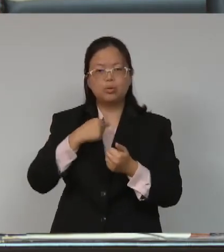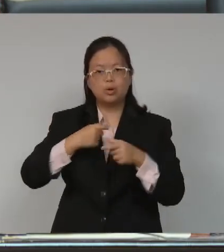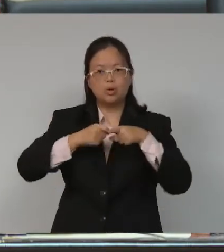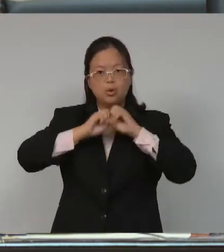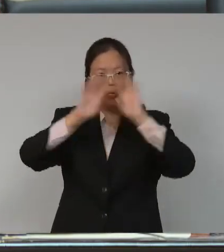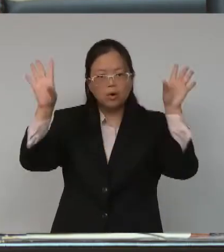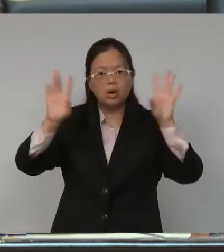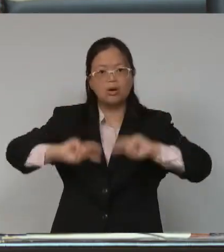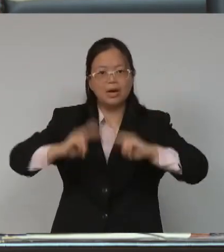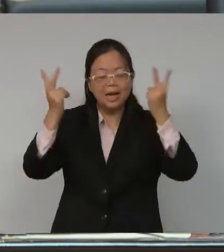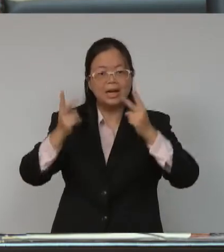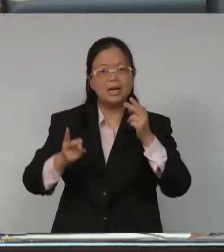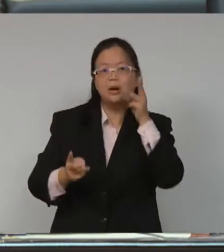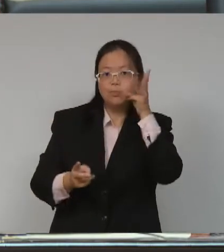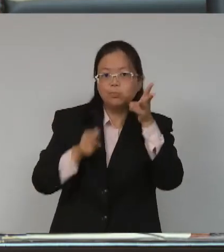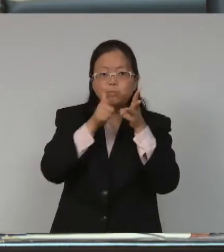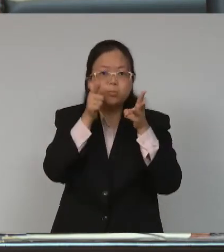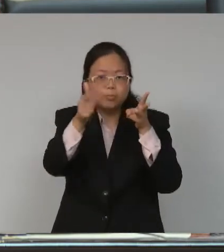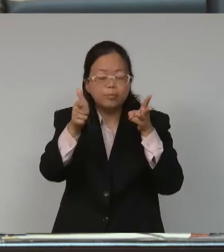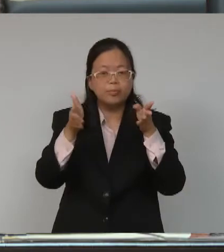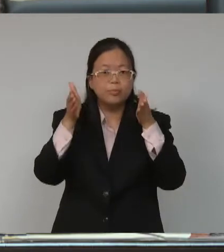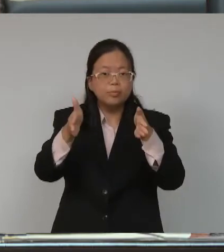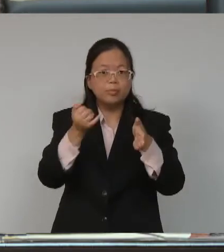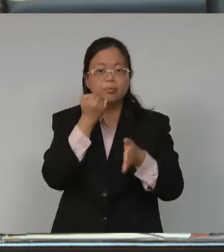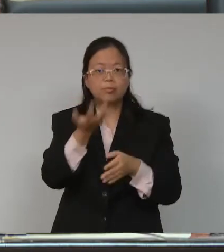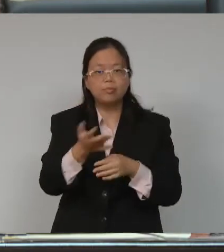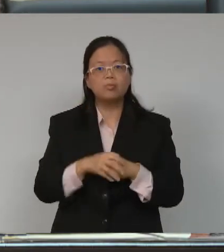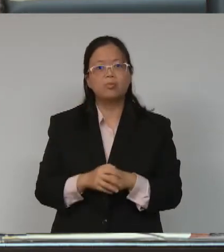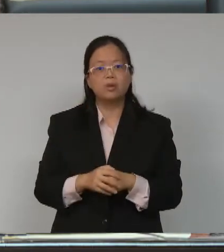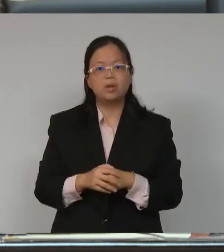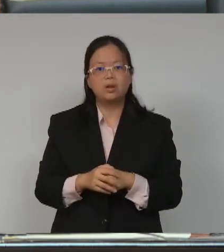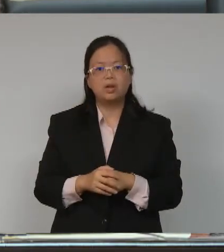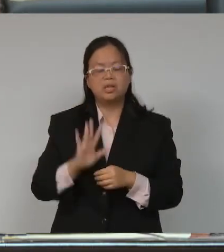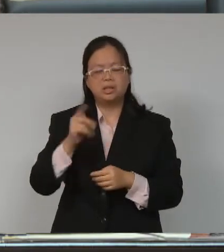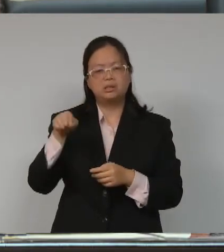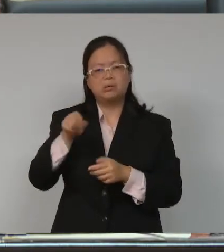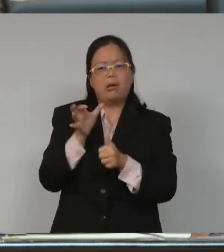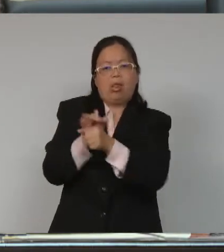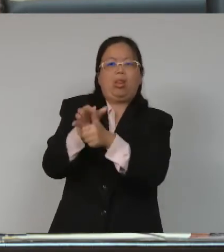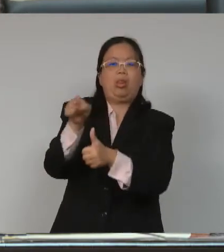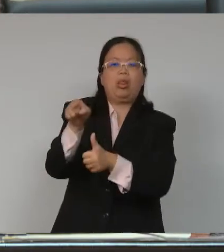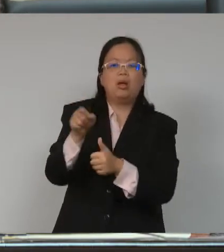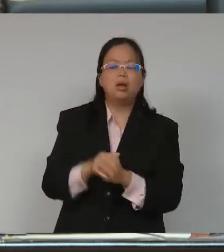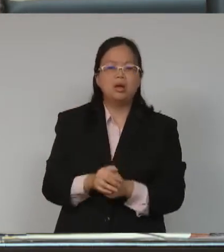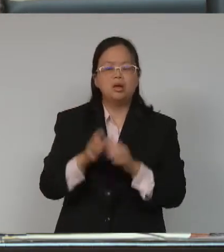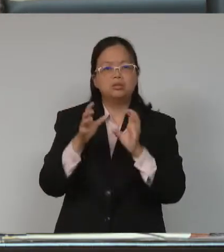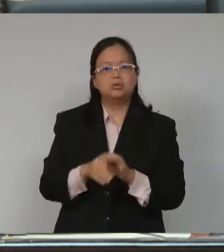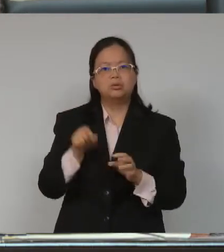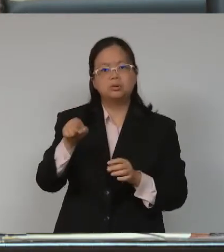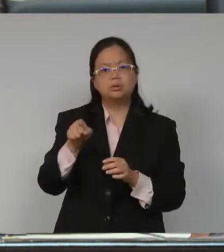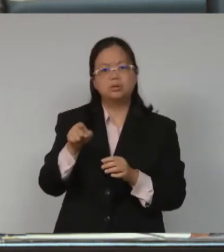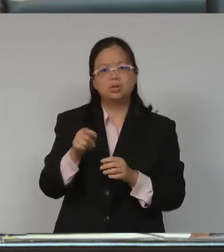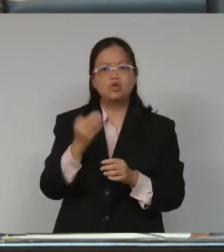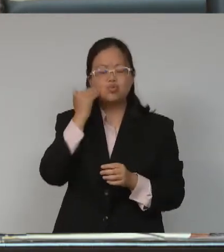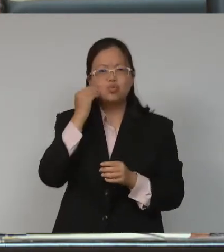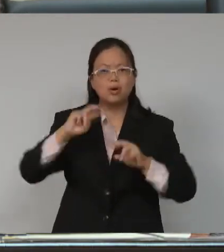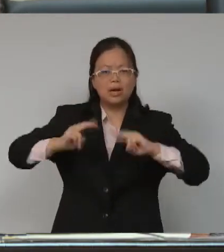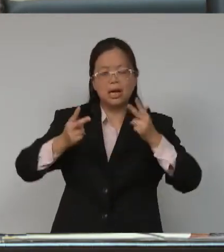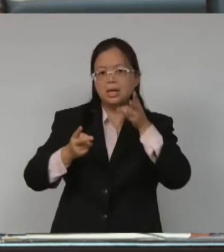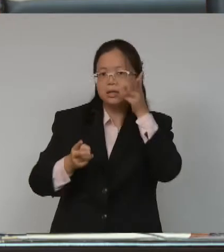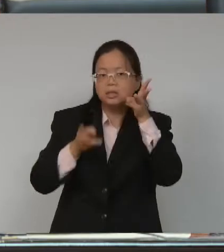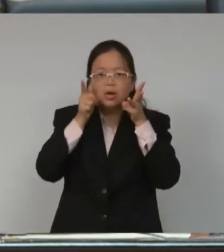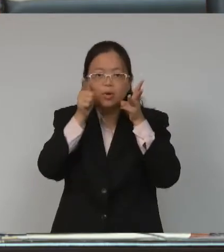3到6个月？他是已经没有在变成说比较没有这个空间。那但这样子的调整是不是真的违反了提案人的